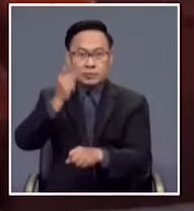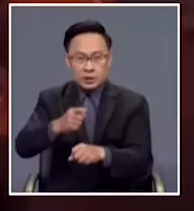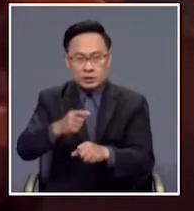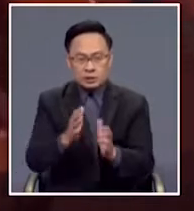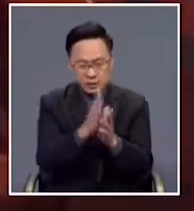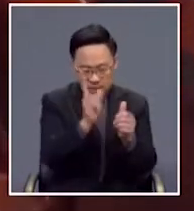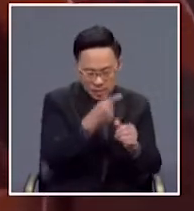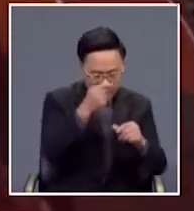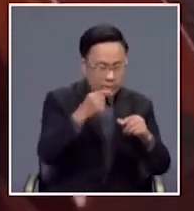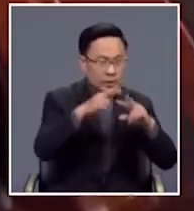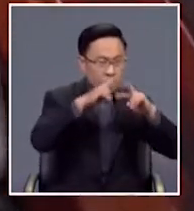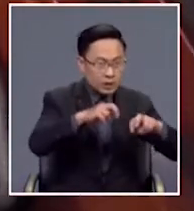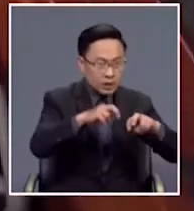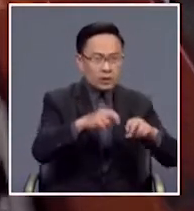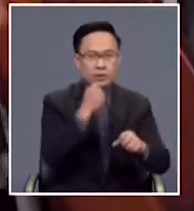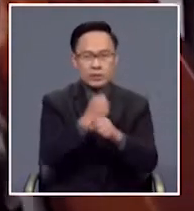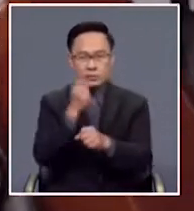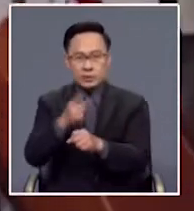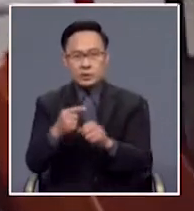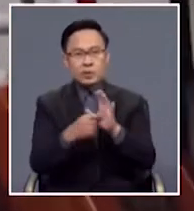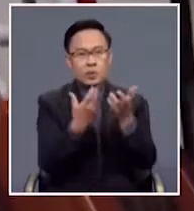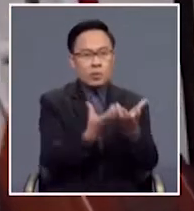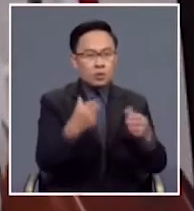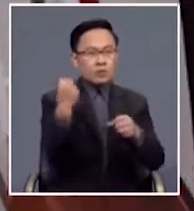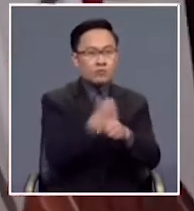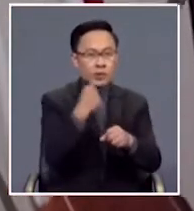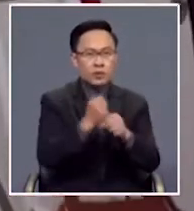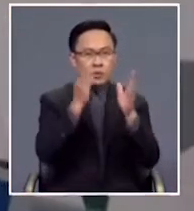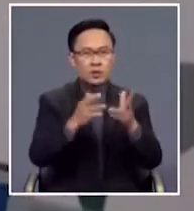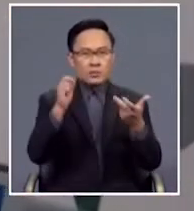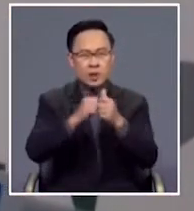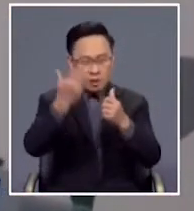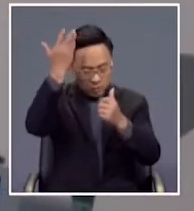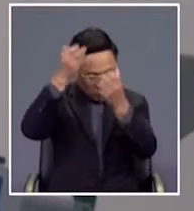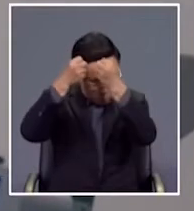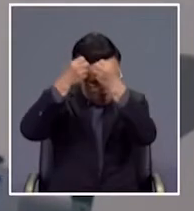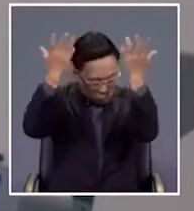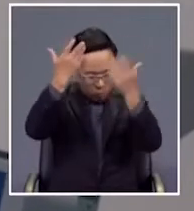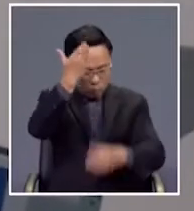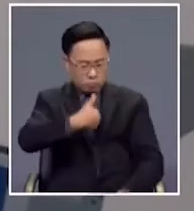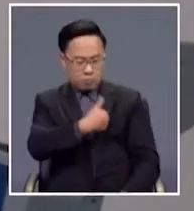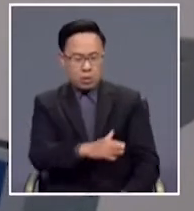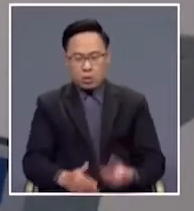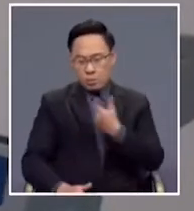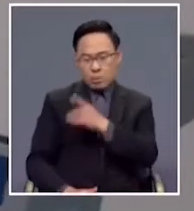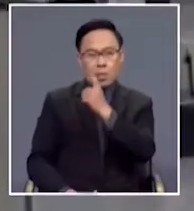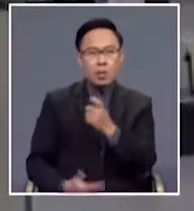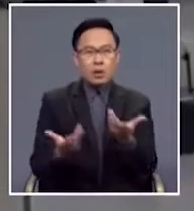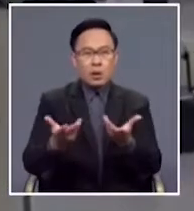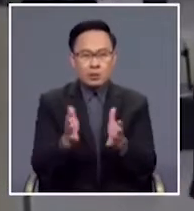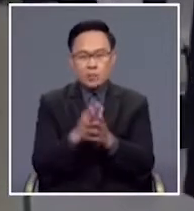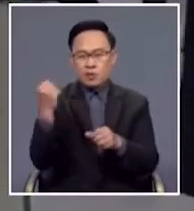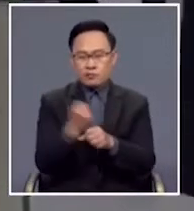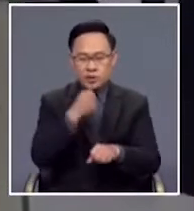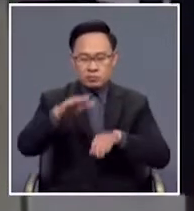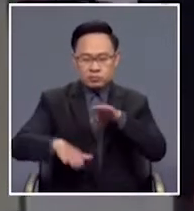การนำอุปกรณ์ช่วยฝึกการออกกำลังกายของผู้ประสบภาวะเส้นโลหิตสมองตีบมาใช้ในการทำกายภาพบำบัดซึ่งเป็นผลการ